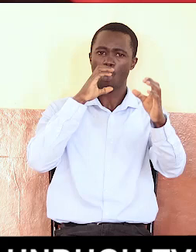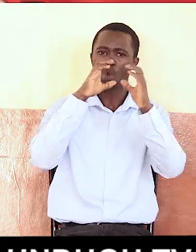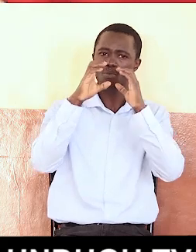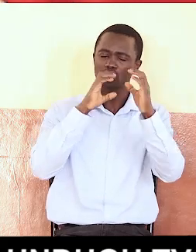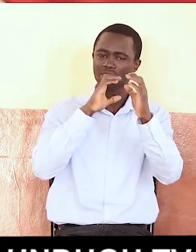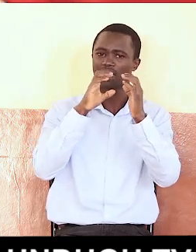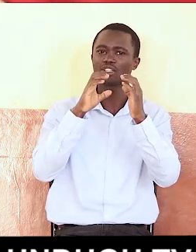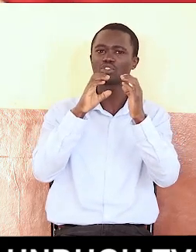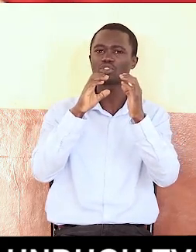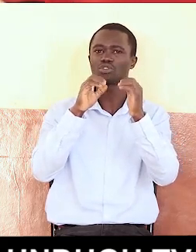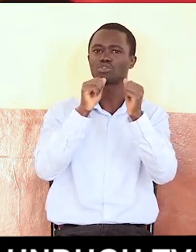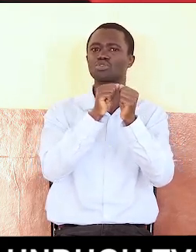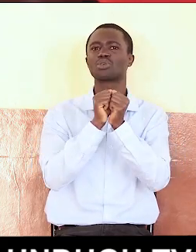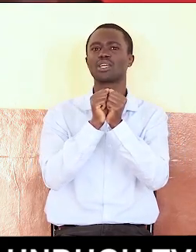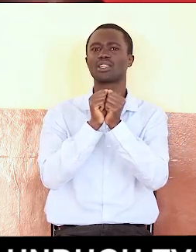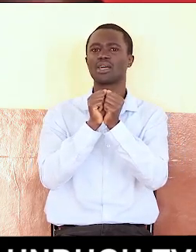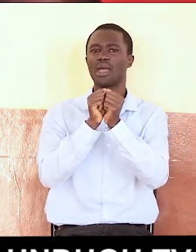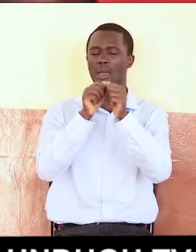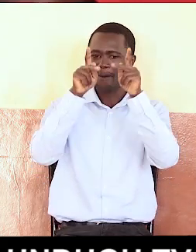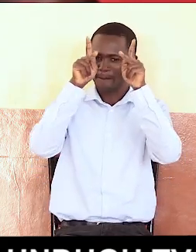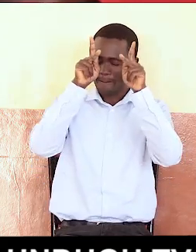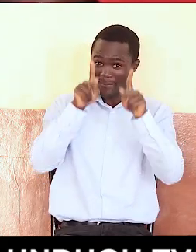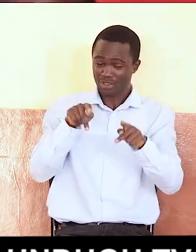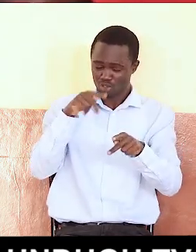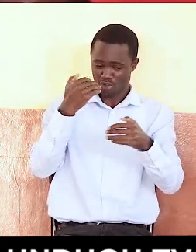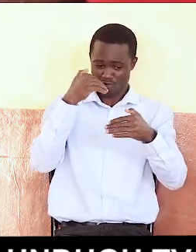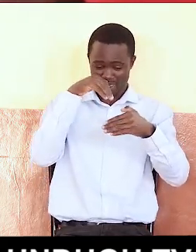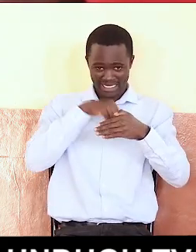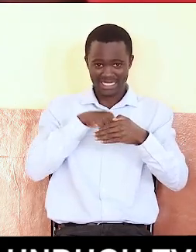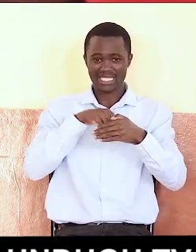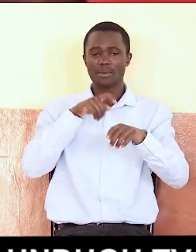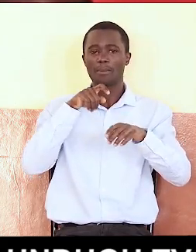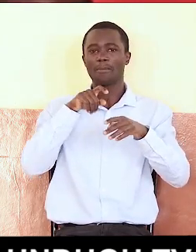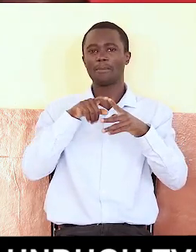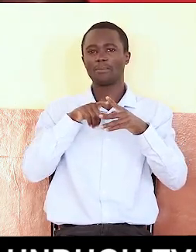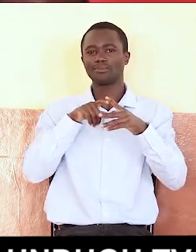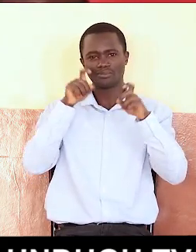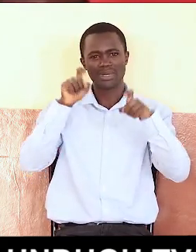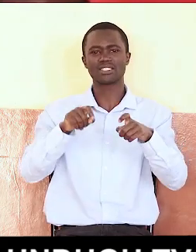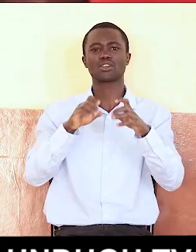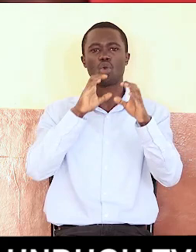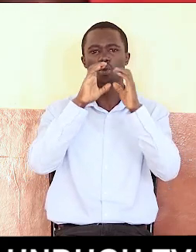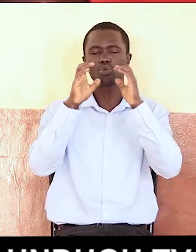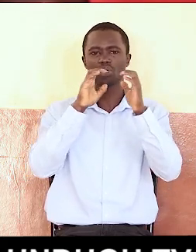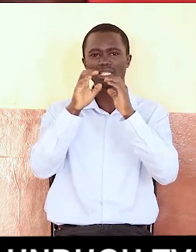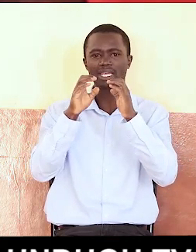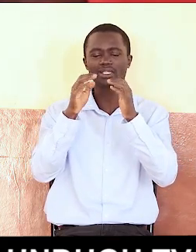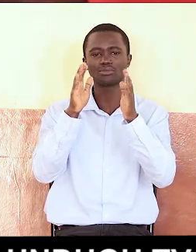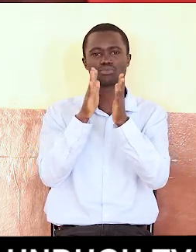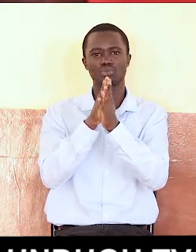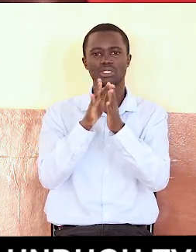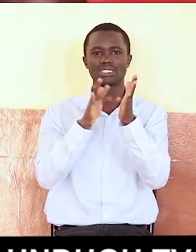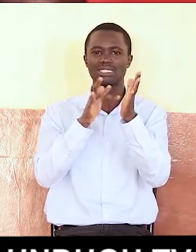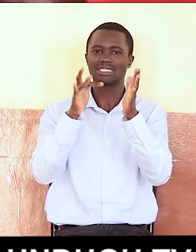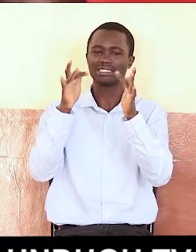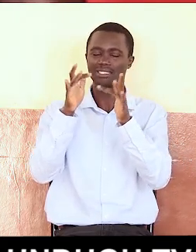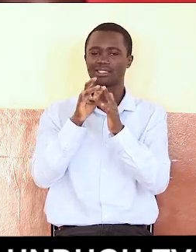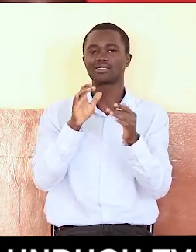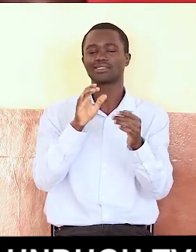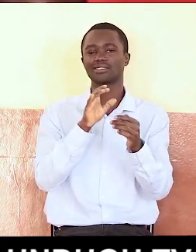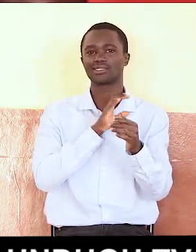yeye. Ule mtu wako wa ndani wa kale aanze mazungumzo, aanze dialogue yake